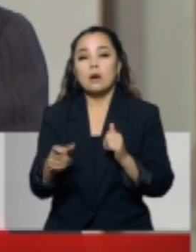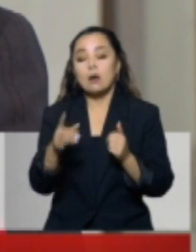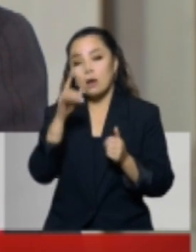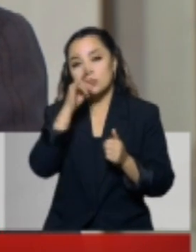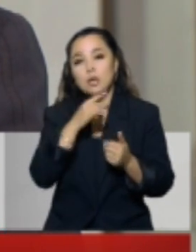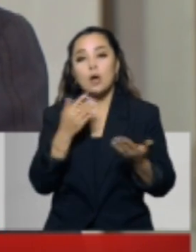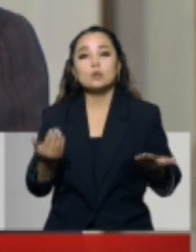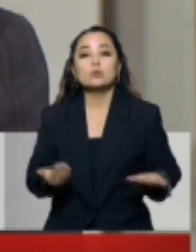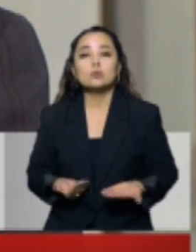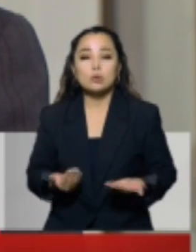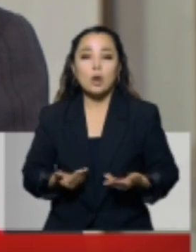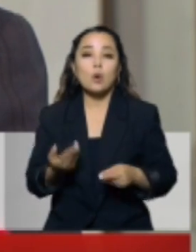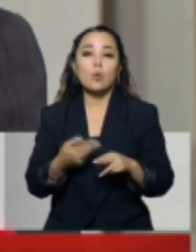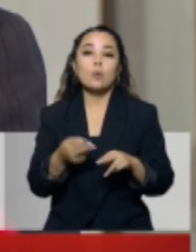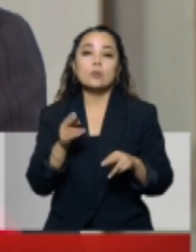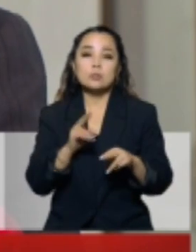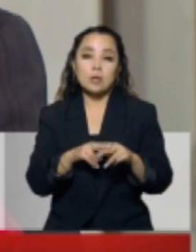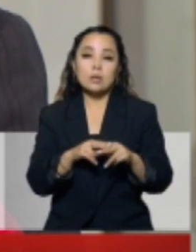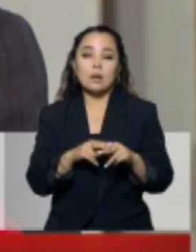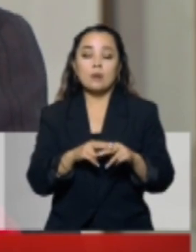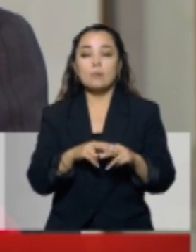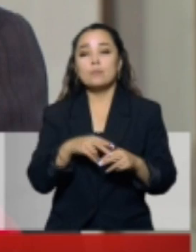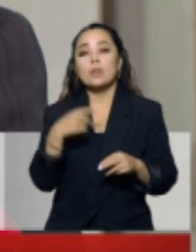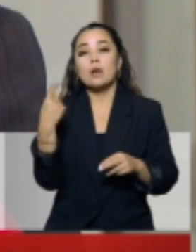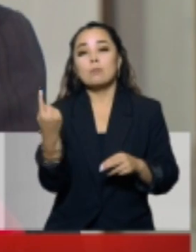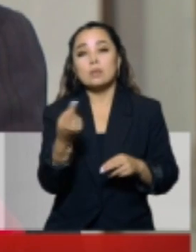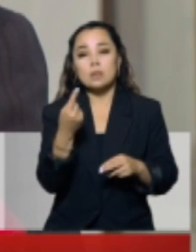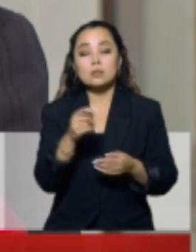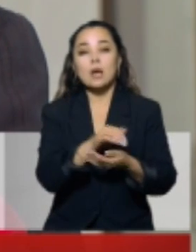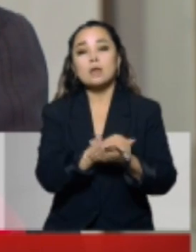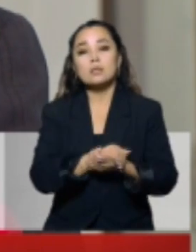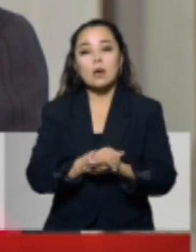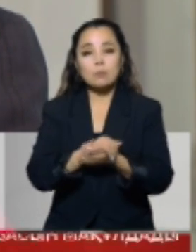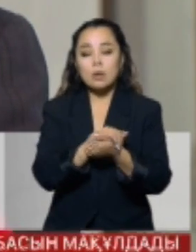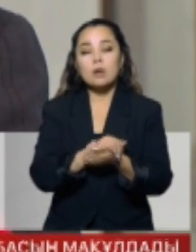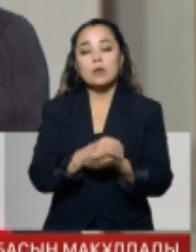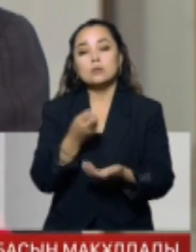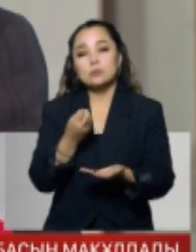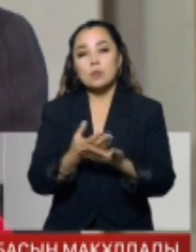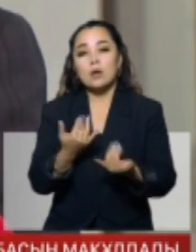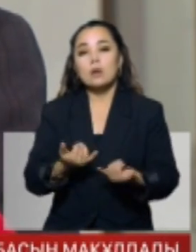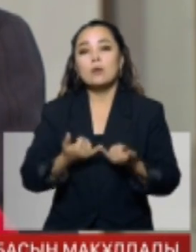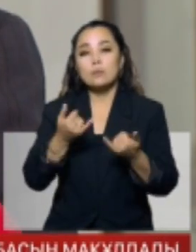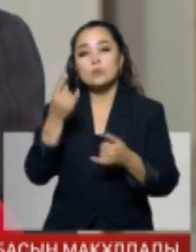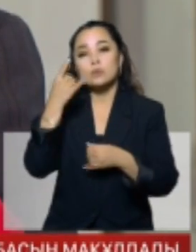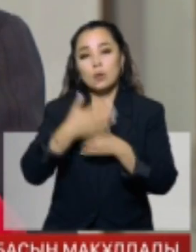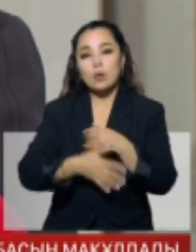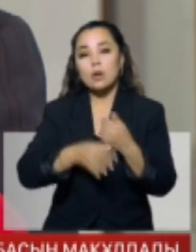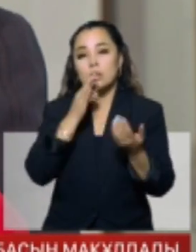Қазақстан тұрғыны осы бірліктің, ынтымақтың бағасын түсінуге бастады деп ойлаймын.